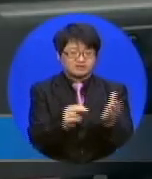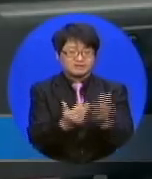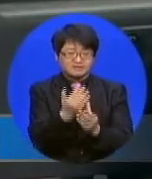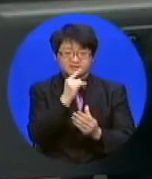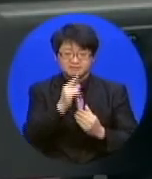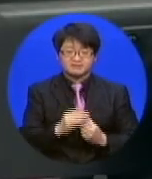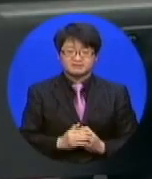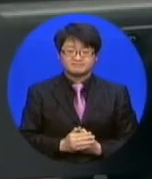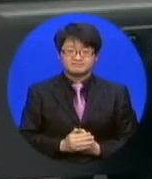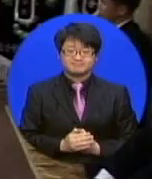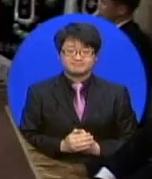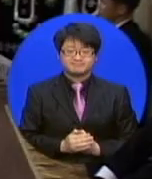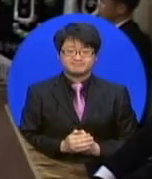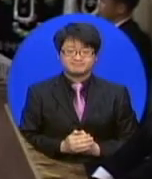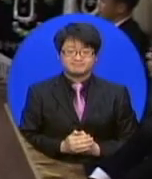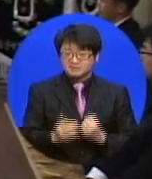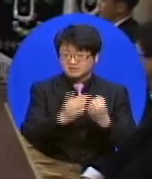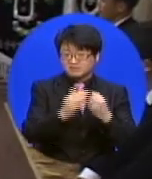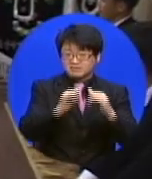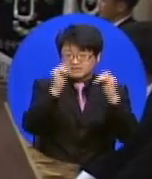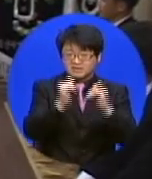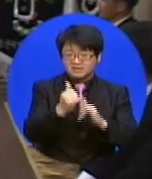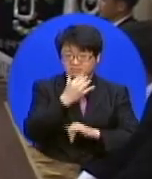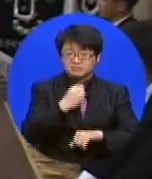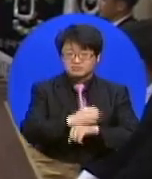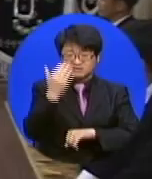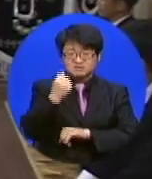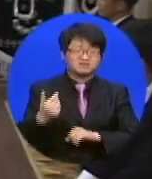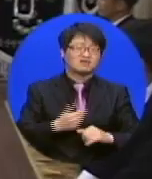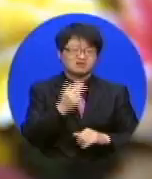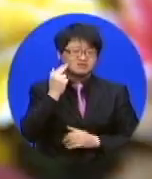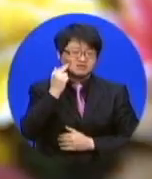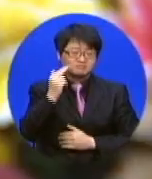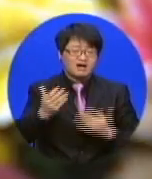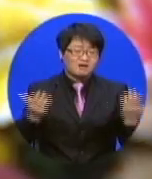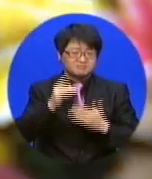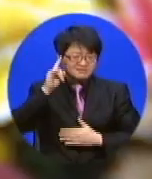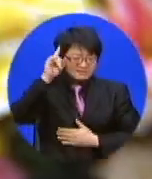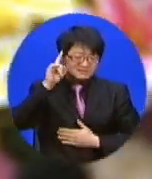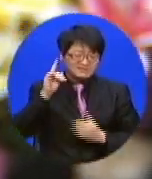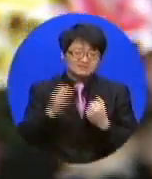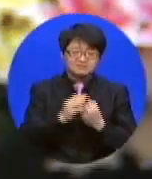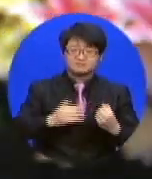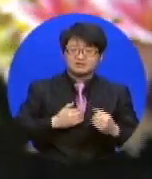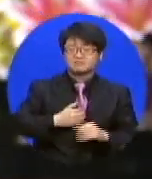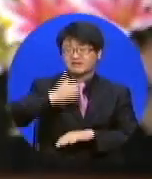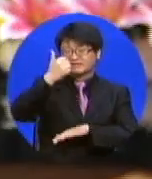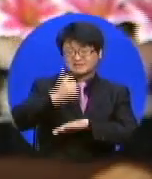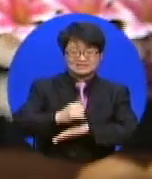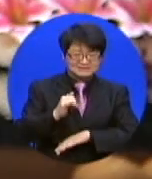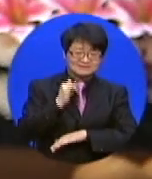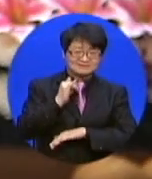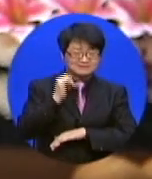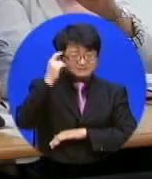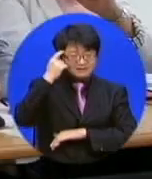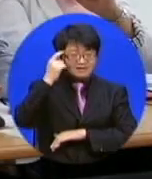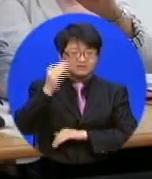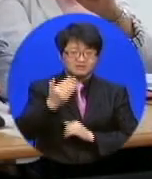것입니다. 이로 인해 사회복지사들은 지나친 업무 스트레스를 호소하며 극단적인 선택에까지 이르고 있는